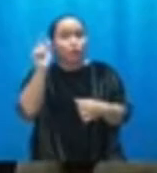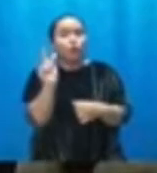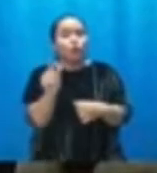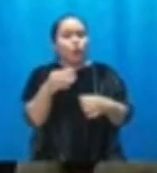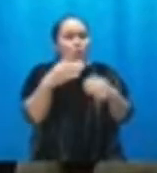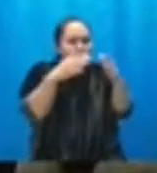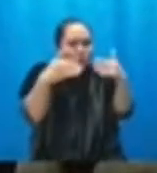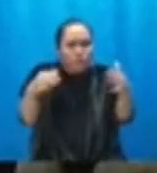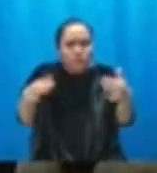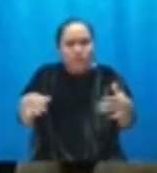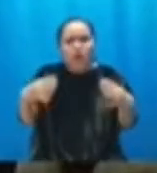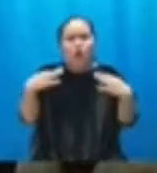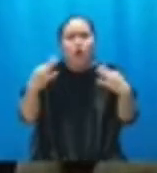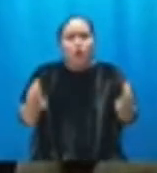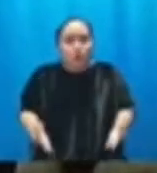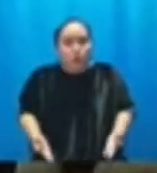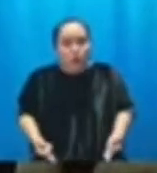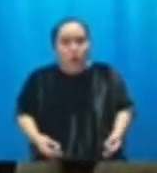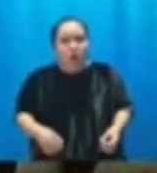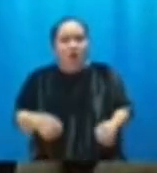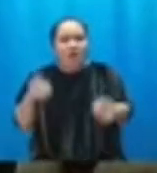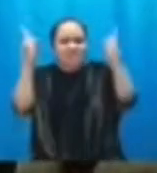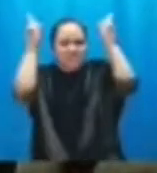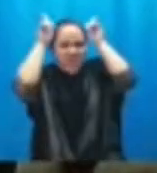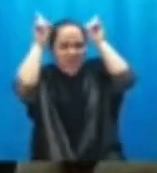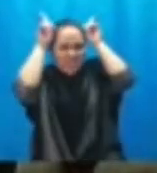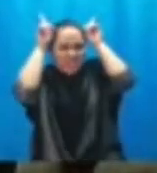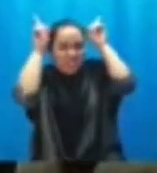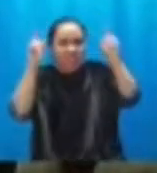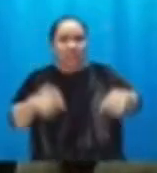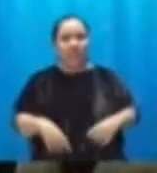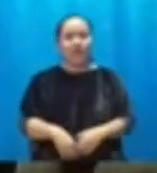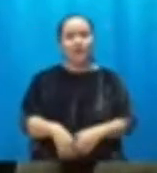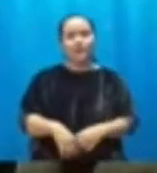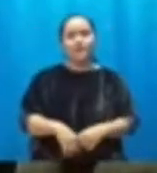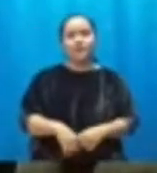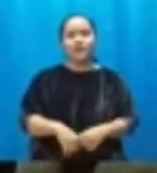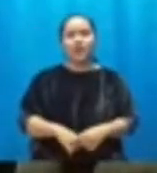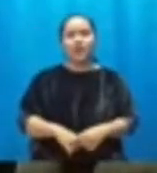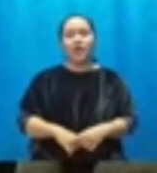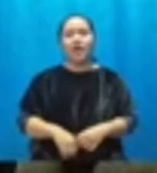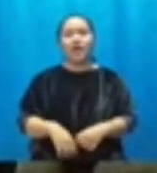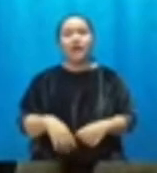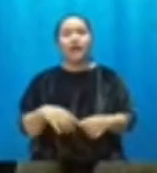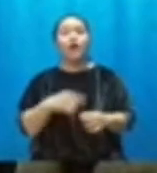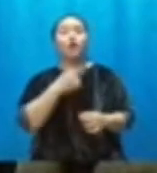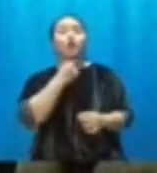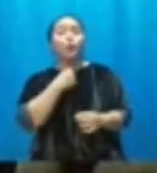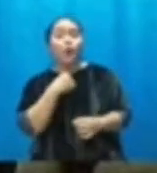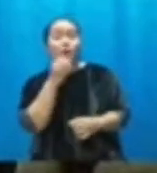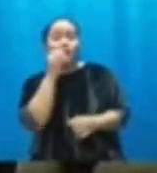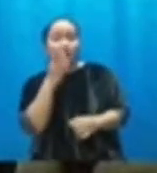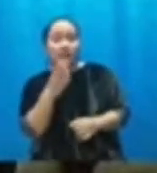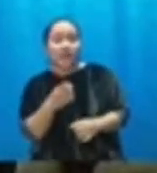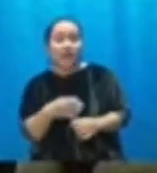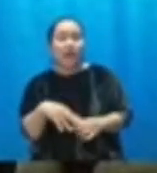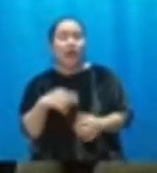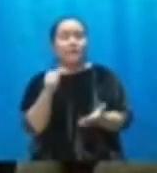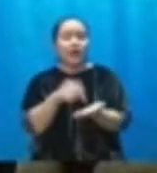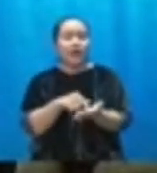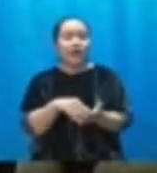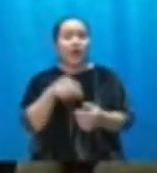Ya udah ntar lah seseorang yang dirasuki roh jahat itu ini dia katakan dengan rumus